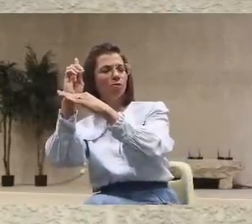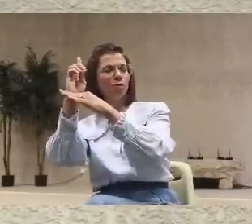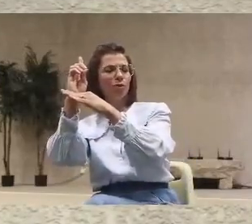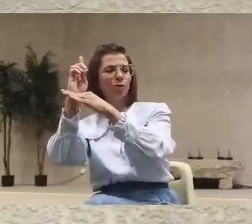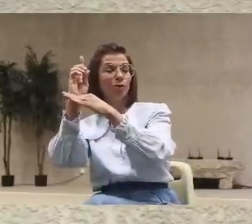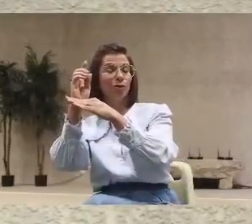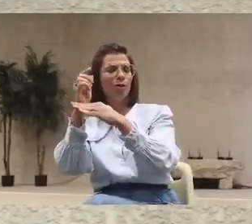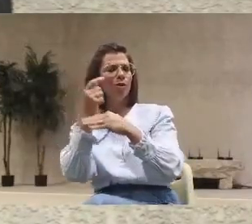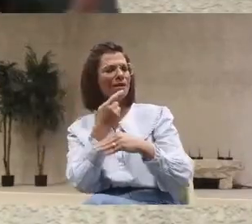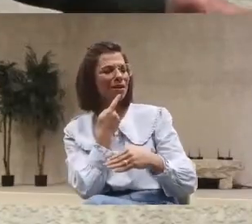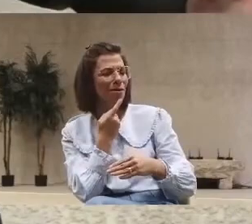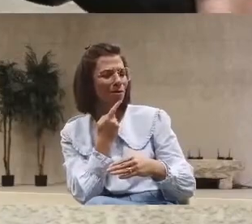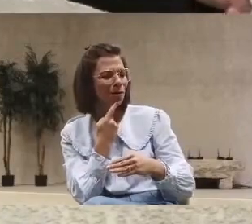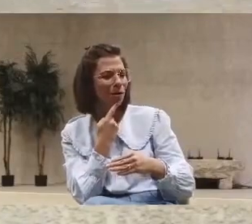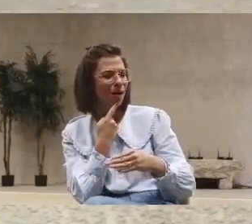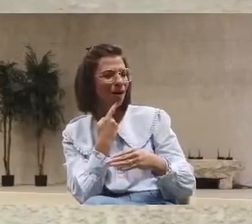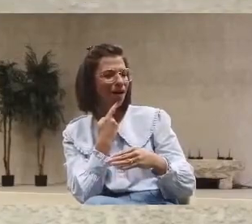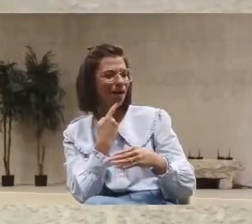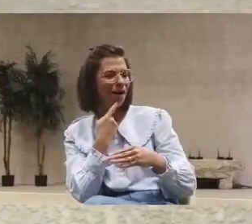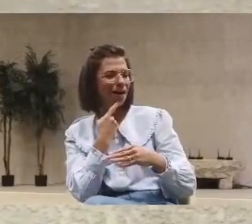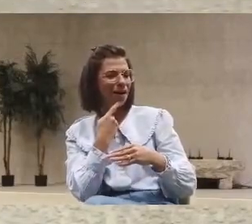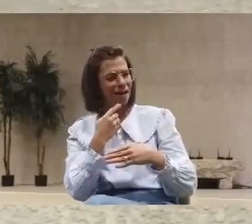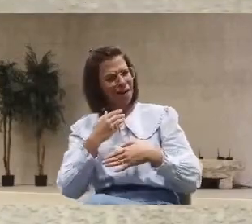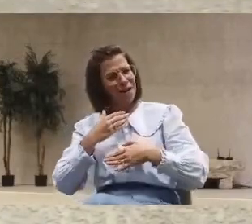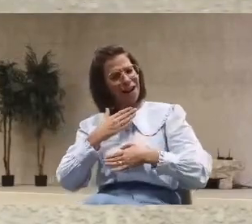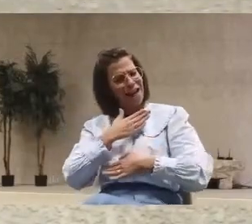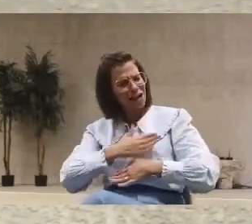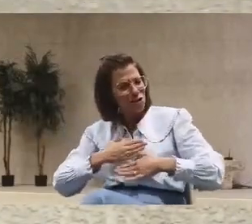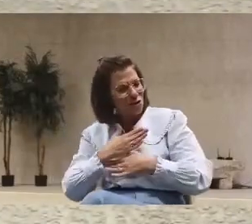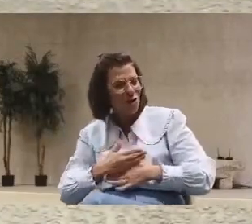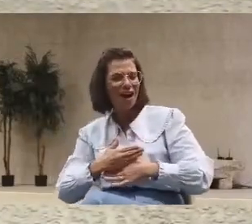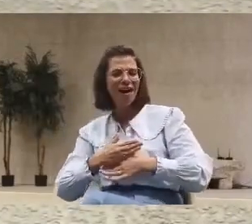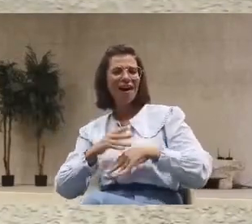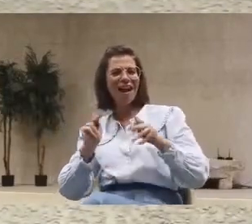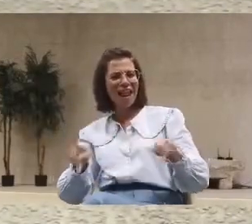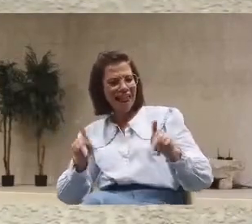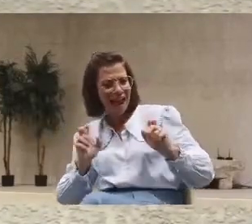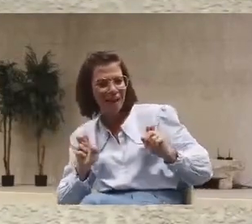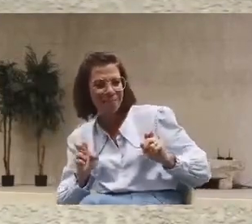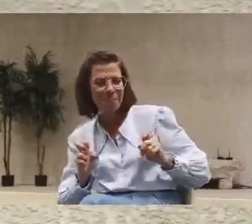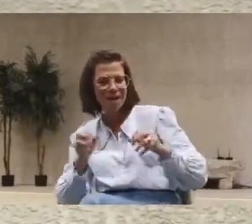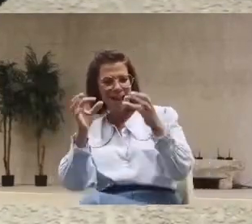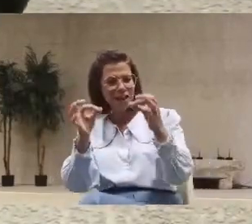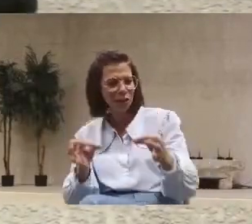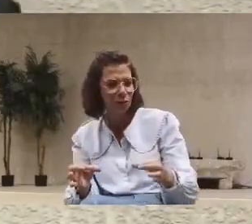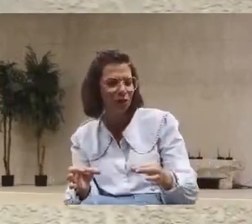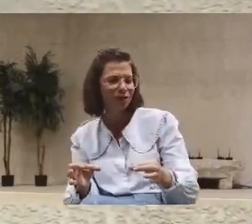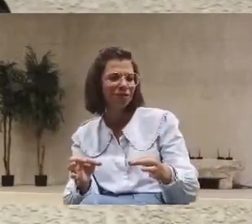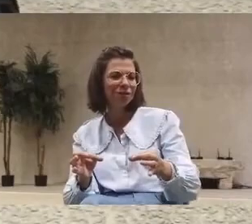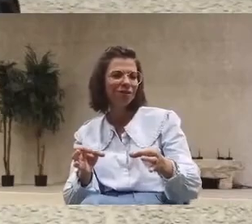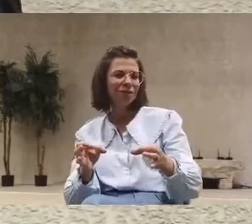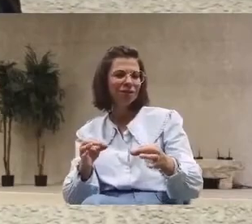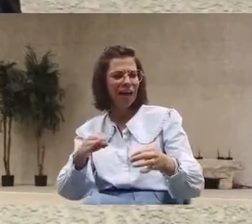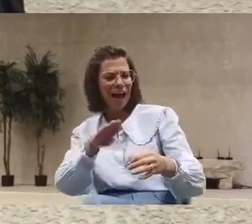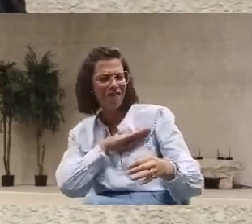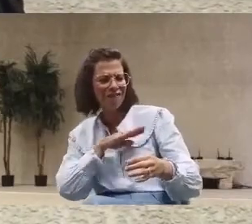le Saint-Esprit. Autrement dit, si vous cherchiez, si vous permettez à Jésus de régner,